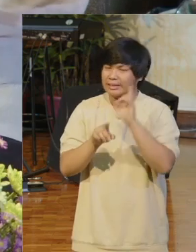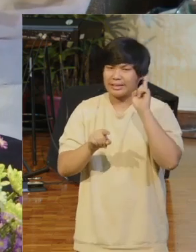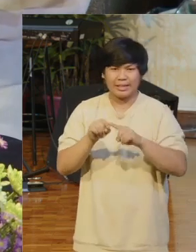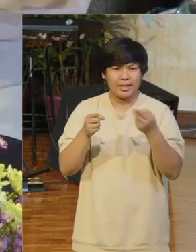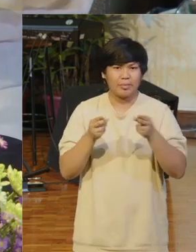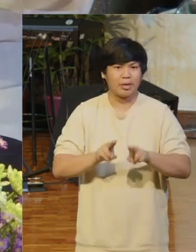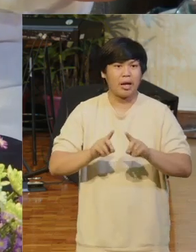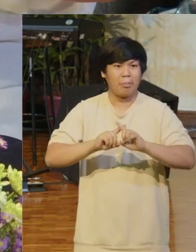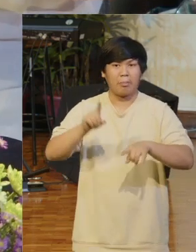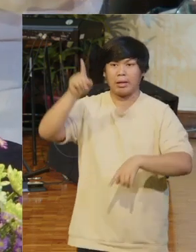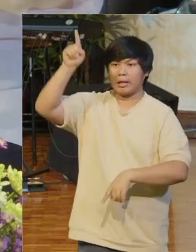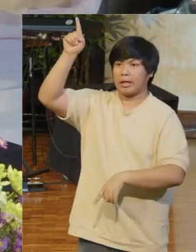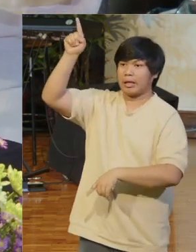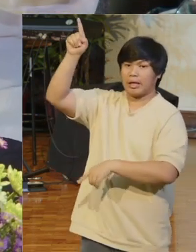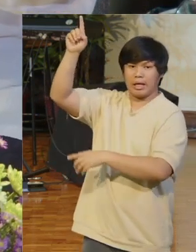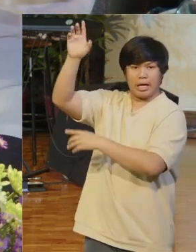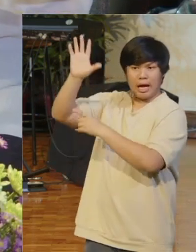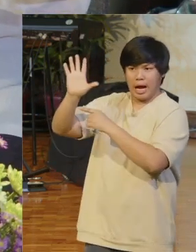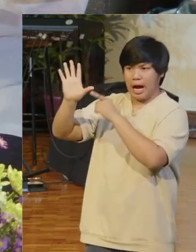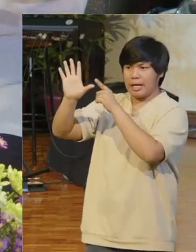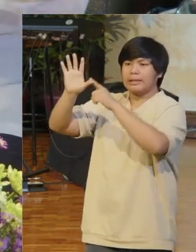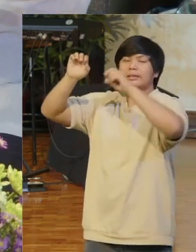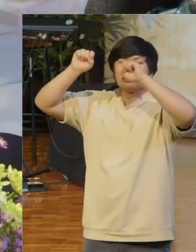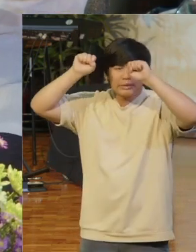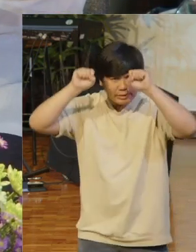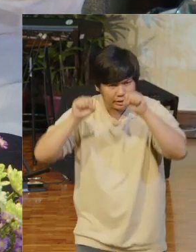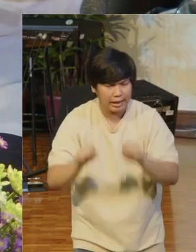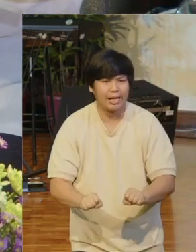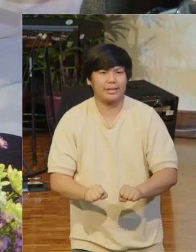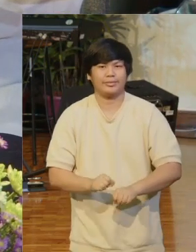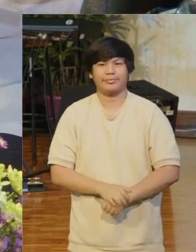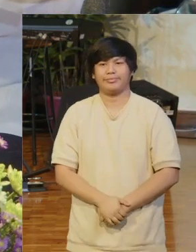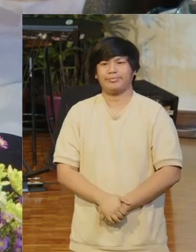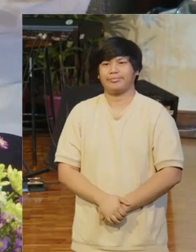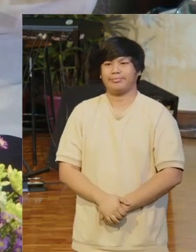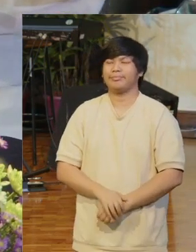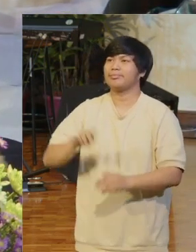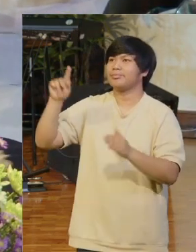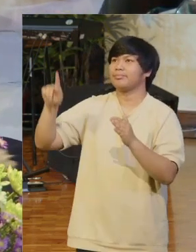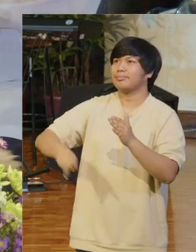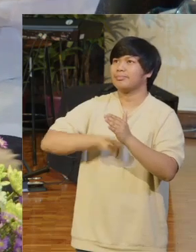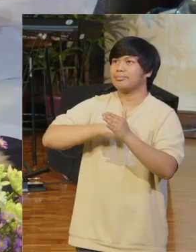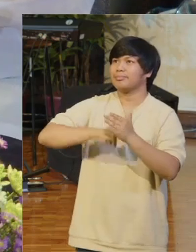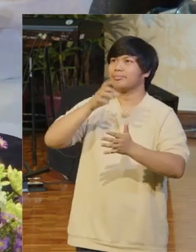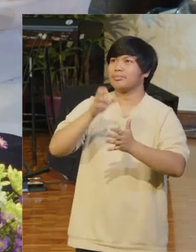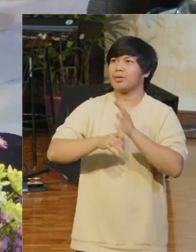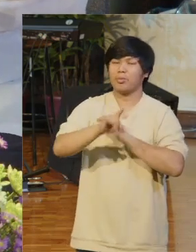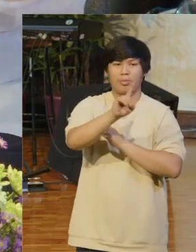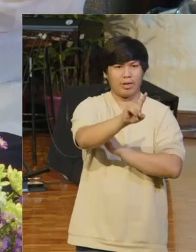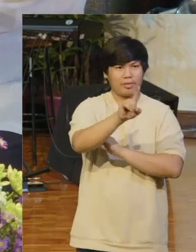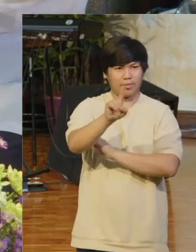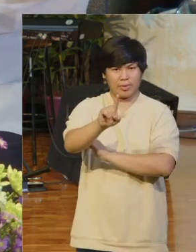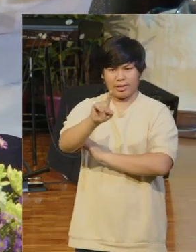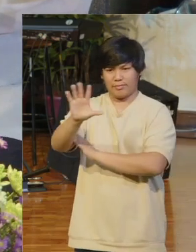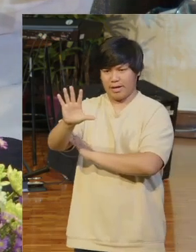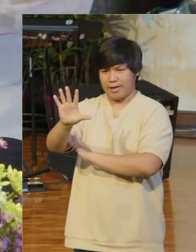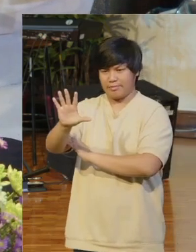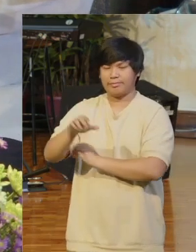ang sabi ng Biblia, kaya niyang gawin yun. Sabi sa Psalm 115 verse